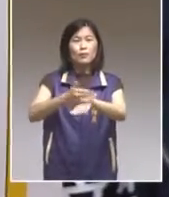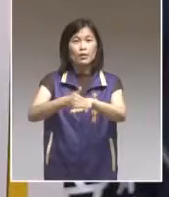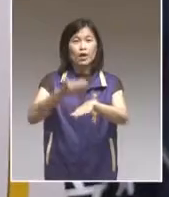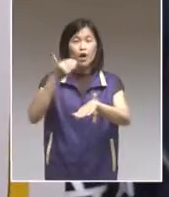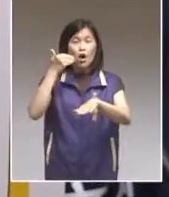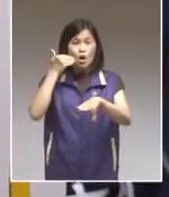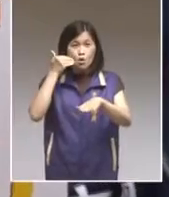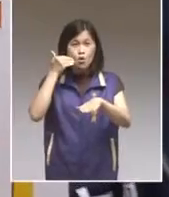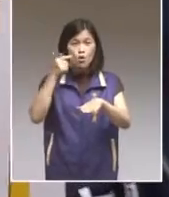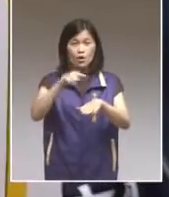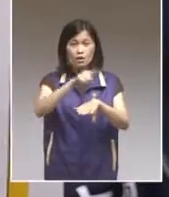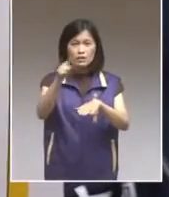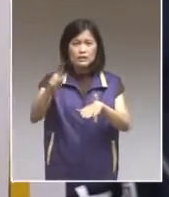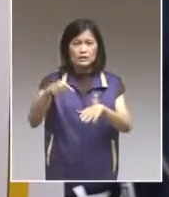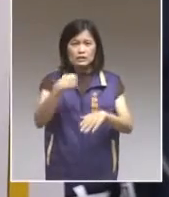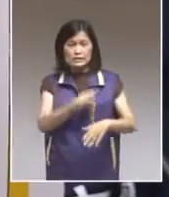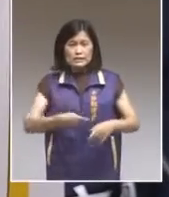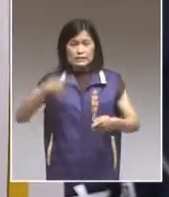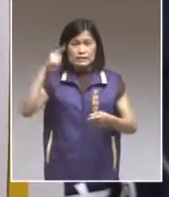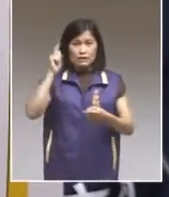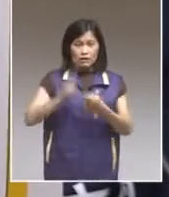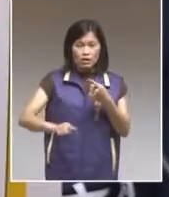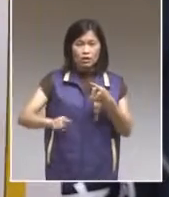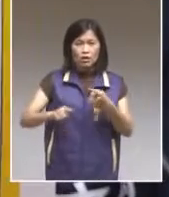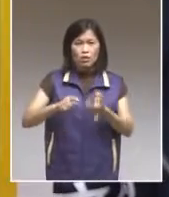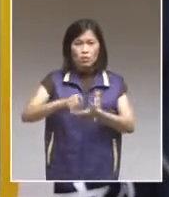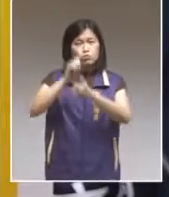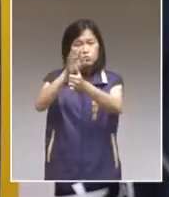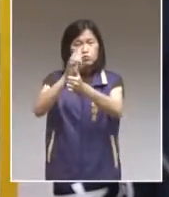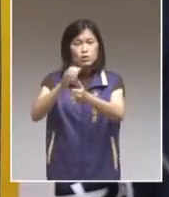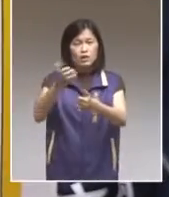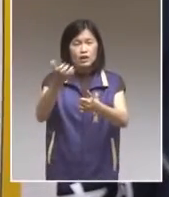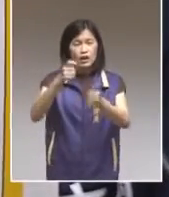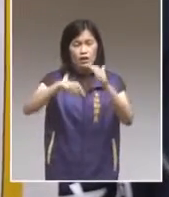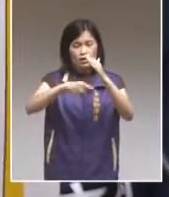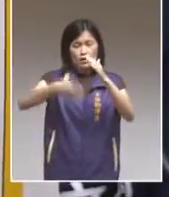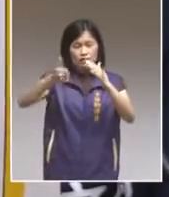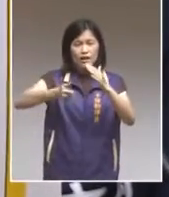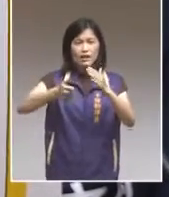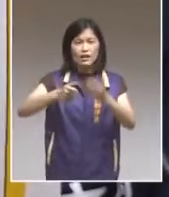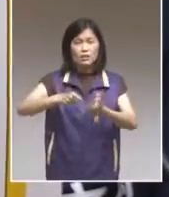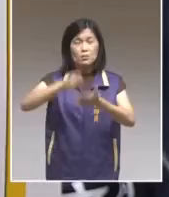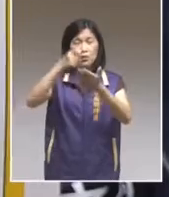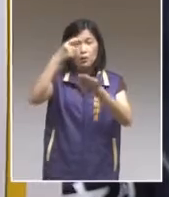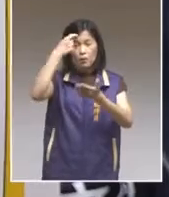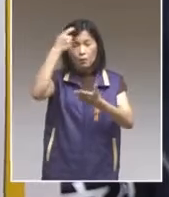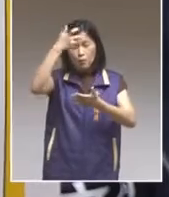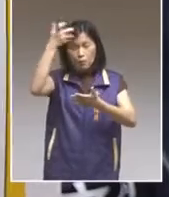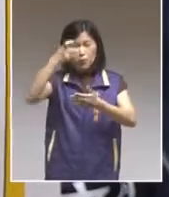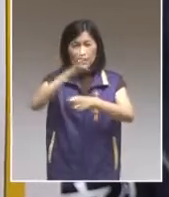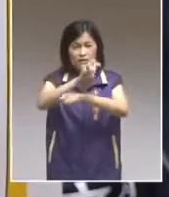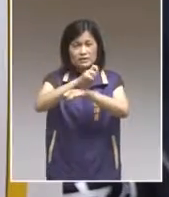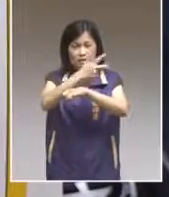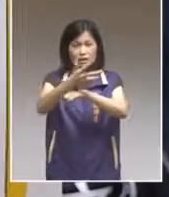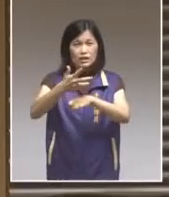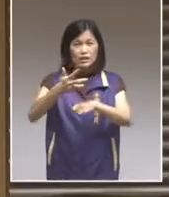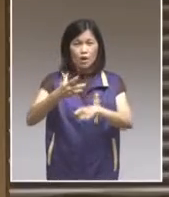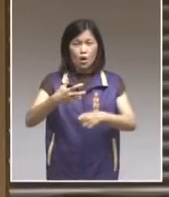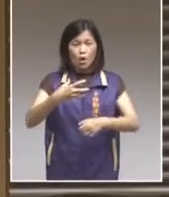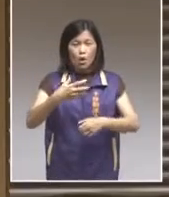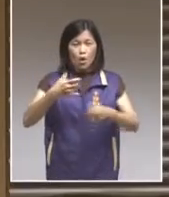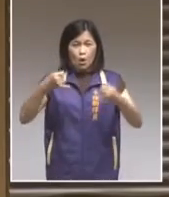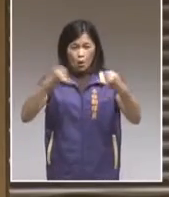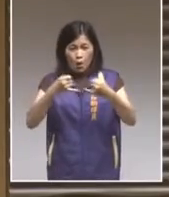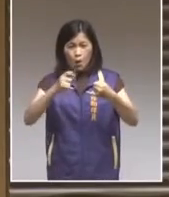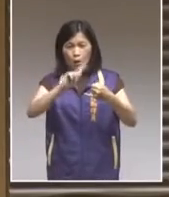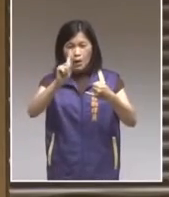些不是，我们建议就是刚刚院长特别提到发烧超过48小时、严重过敏等不适重症状，应该